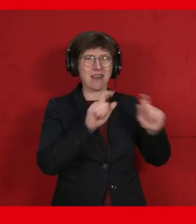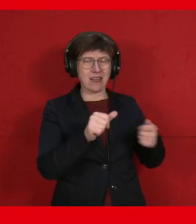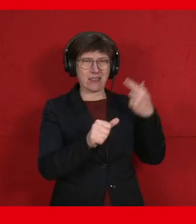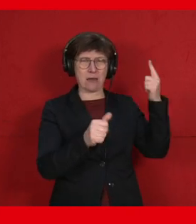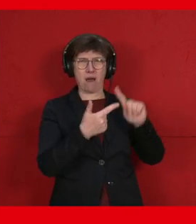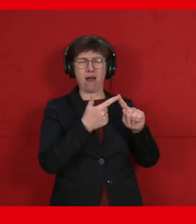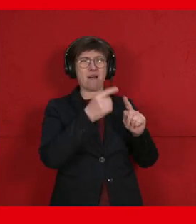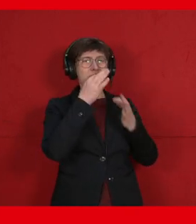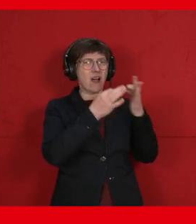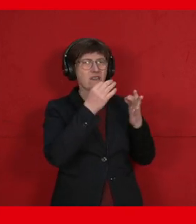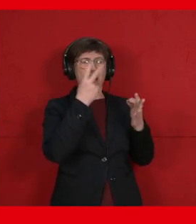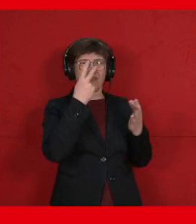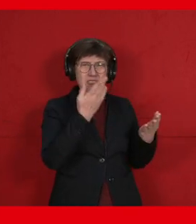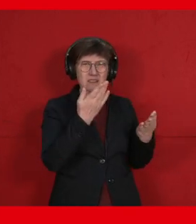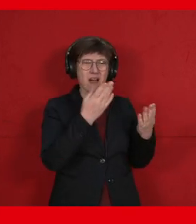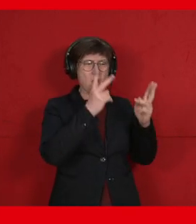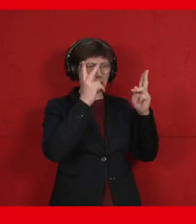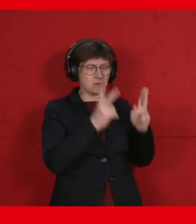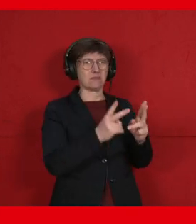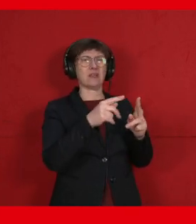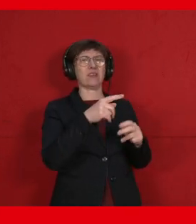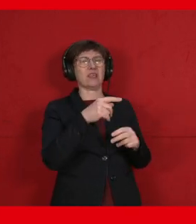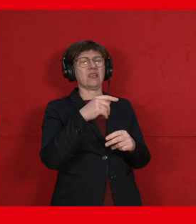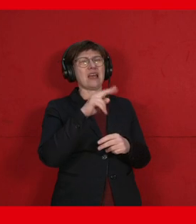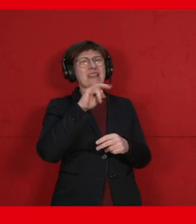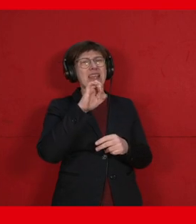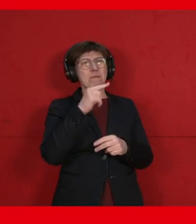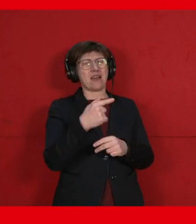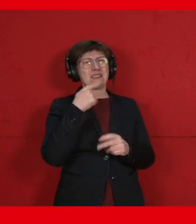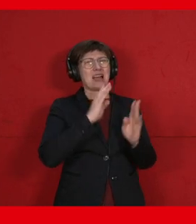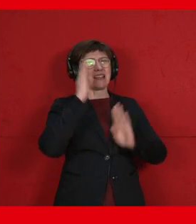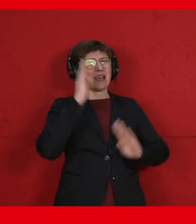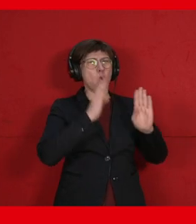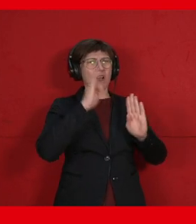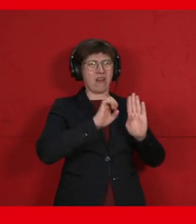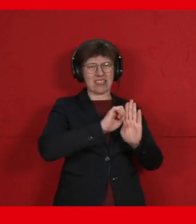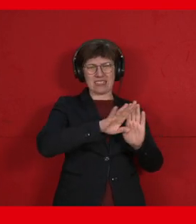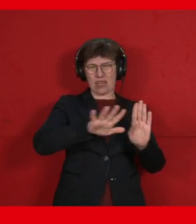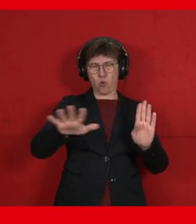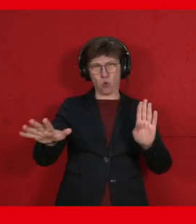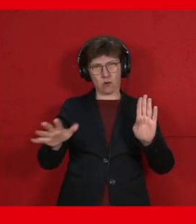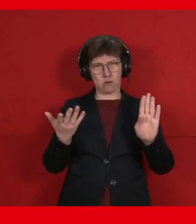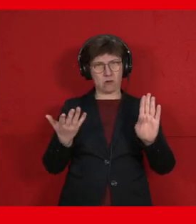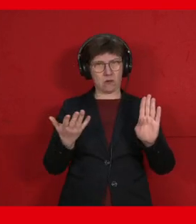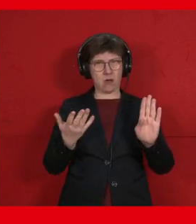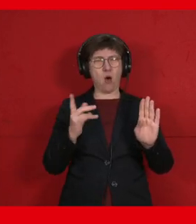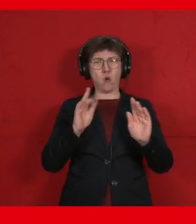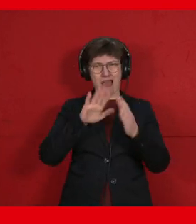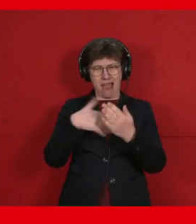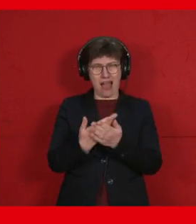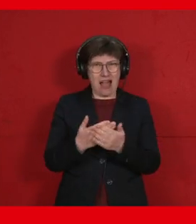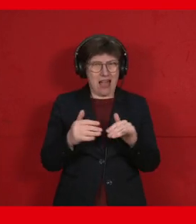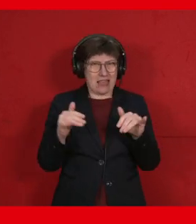thematisiert. Die Frage, in welcher Weise man das, was kein Niebuhr Demokratisierung nennt, dann am Ende auch zu